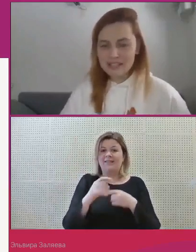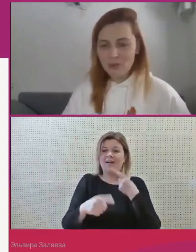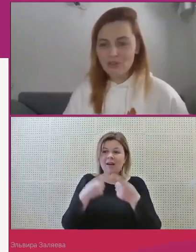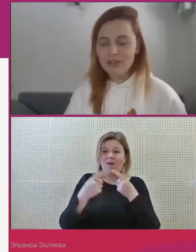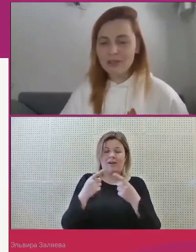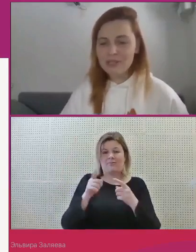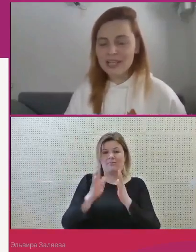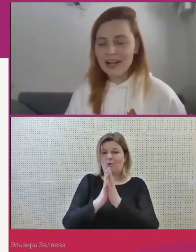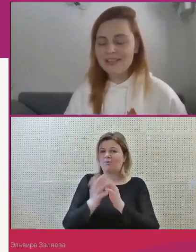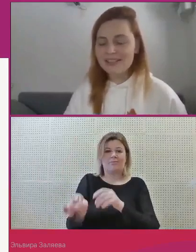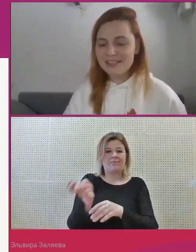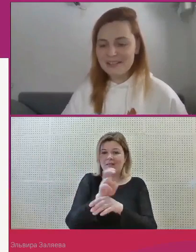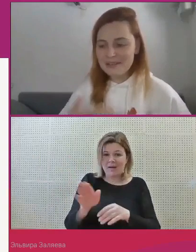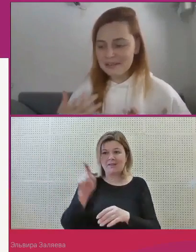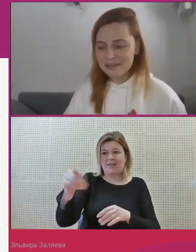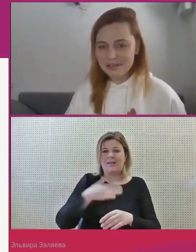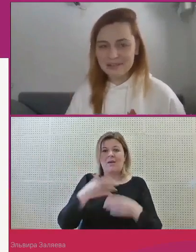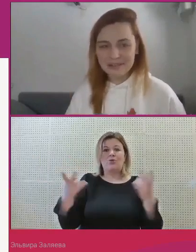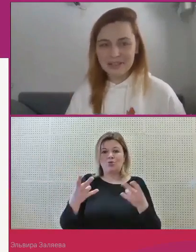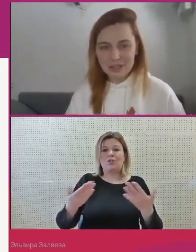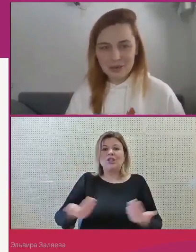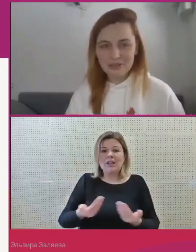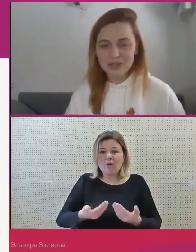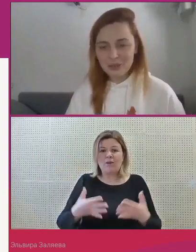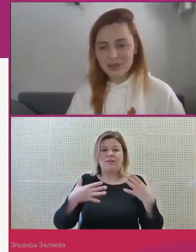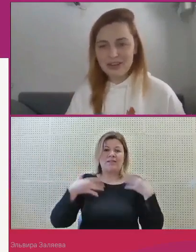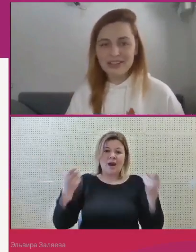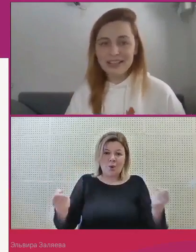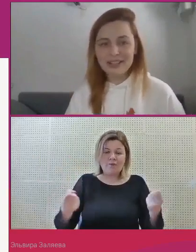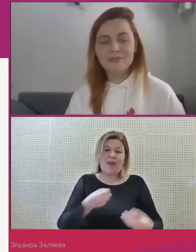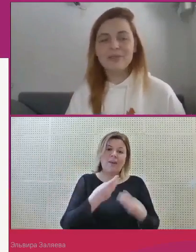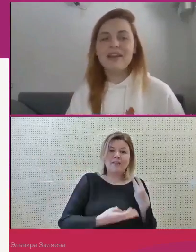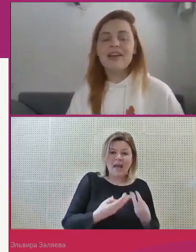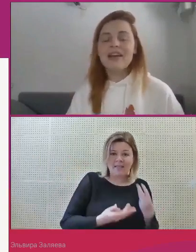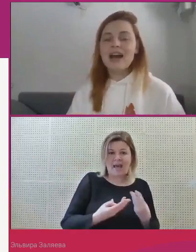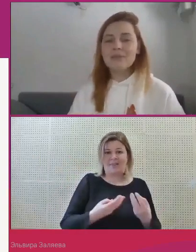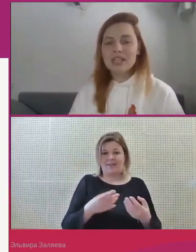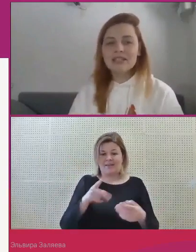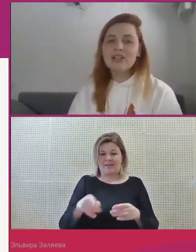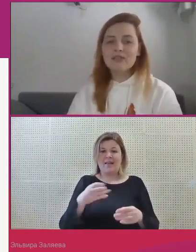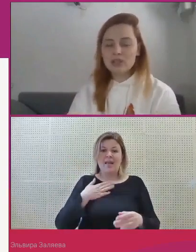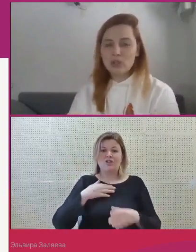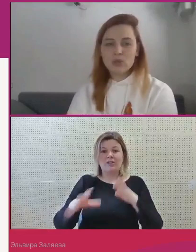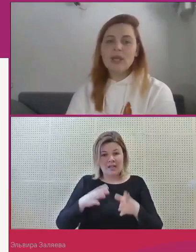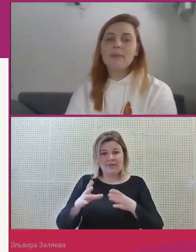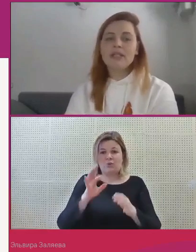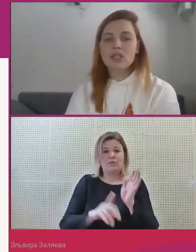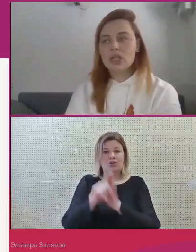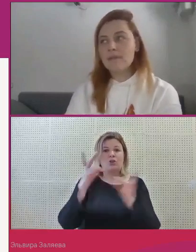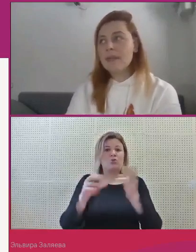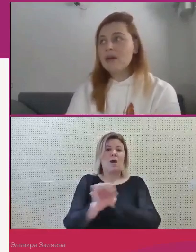живой, здоровый, эмоциональный и на тренировках. Но давай отдохни. Обязательно волонтерам